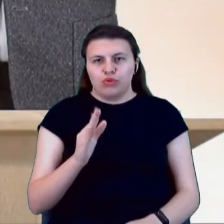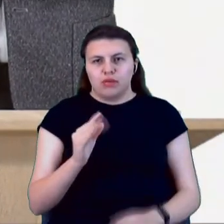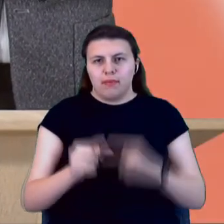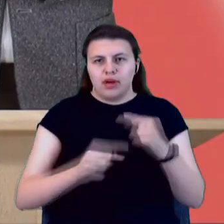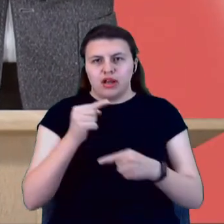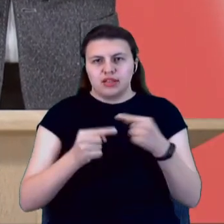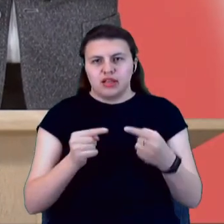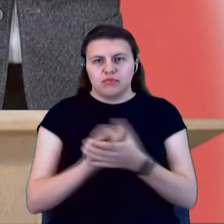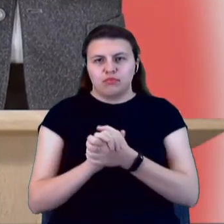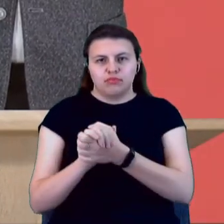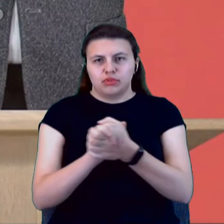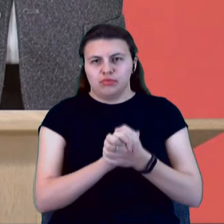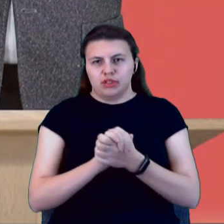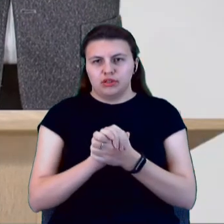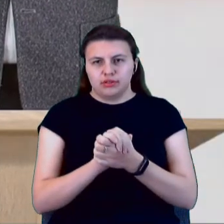примирения,